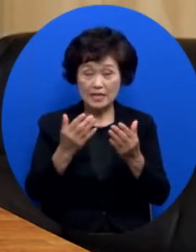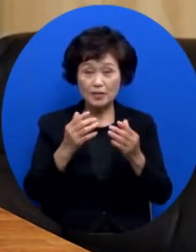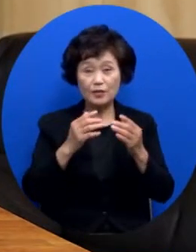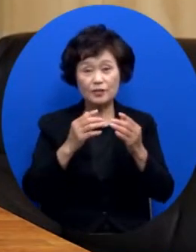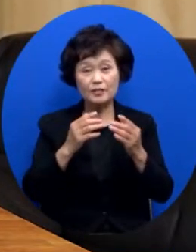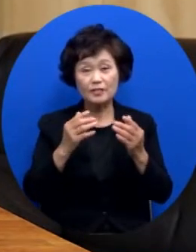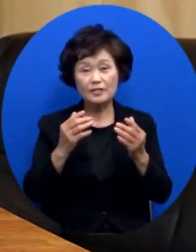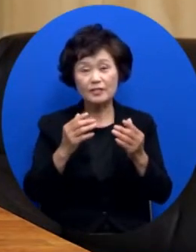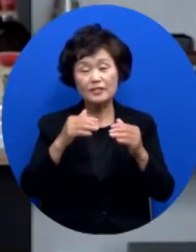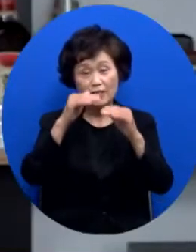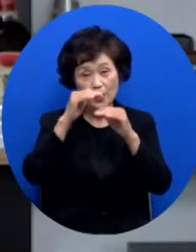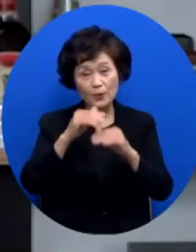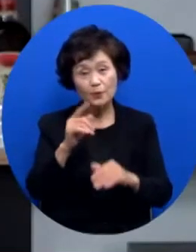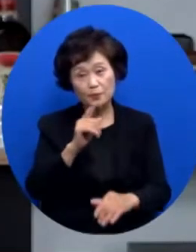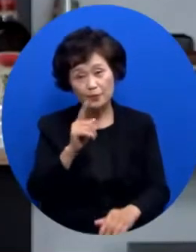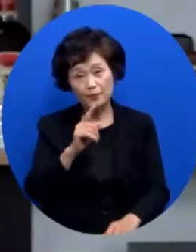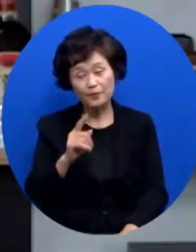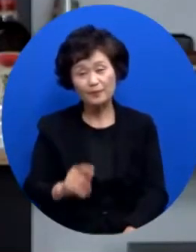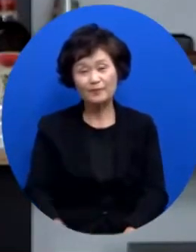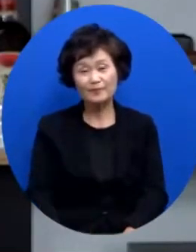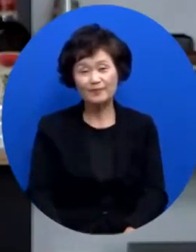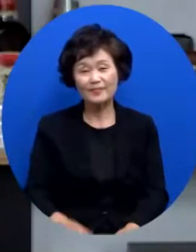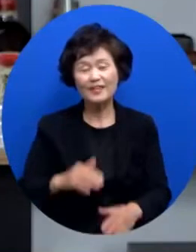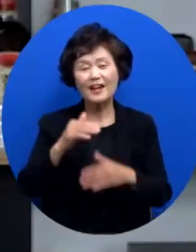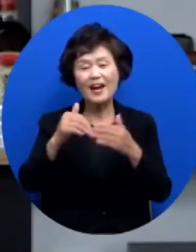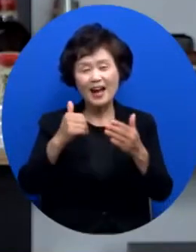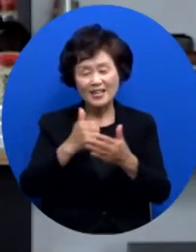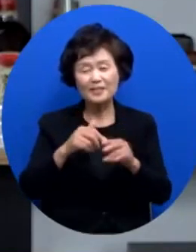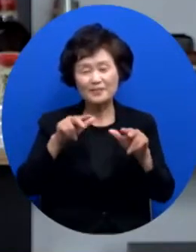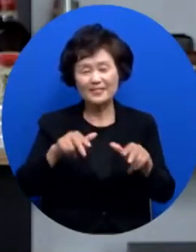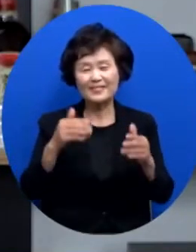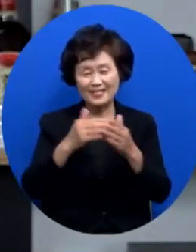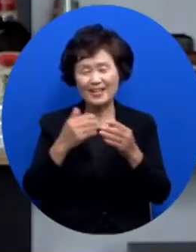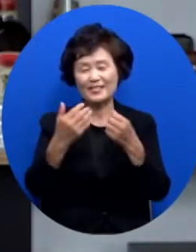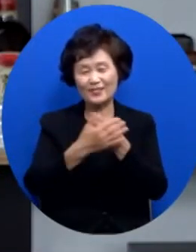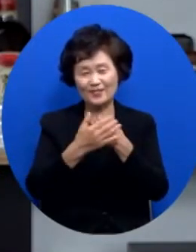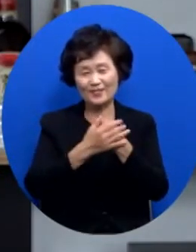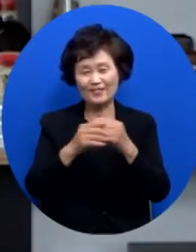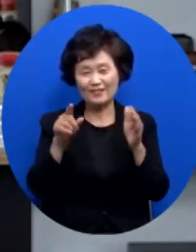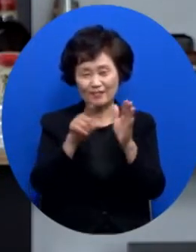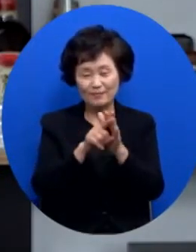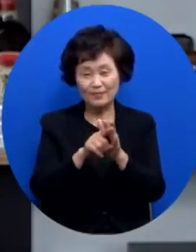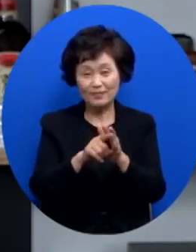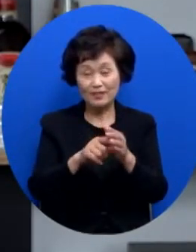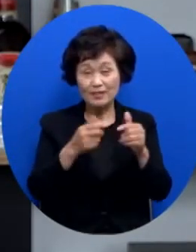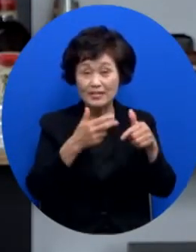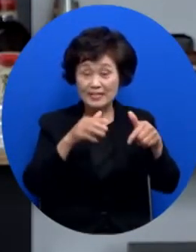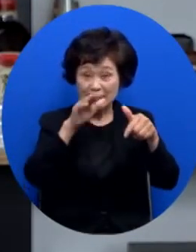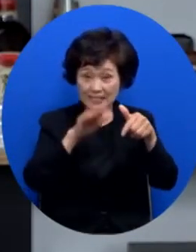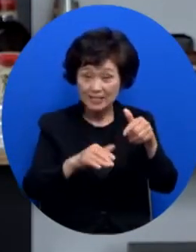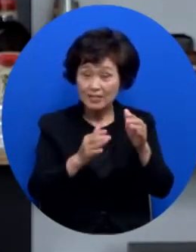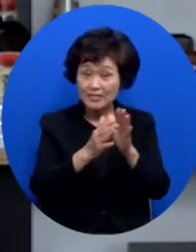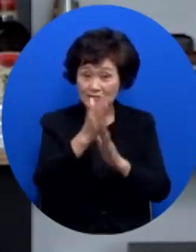것들이 있을까요? 뭐 하나님이 도와주셨다고 저는 믿는데, 인천시하고 그